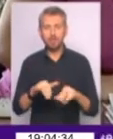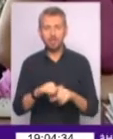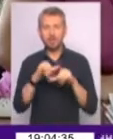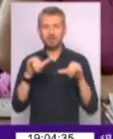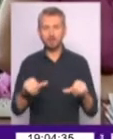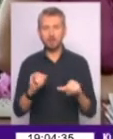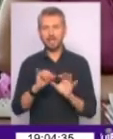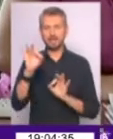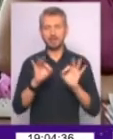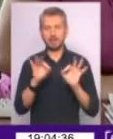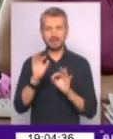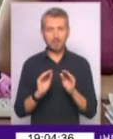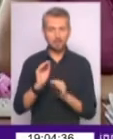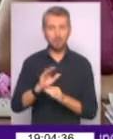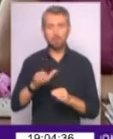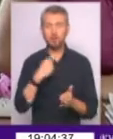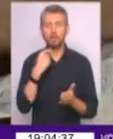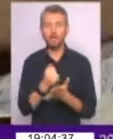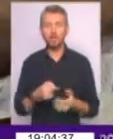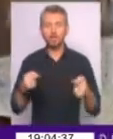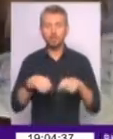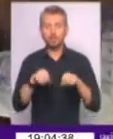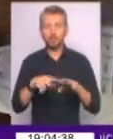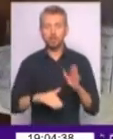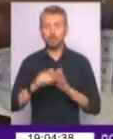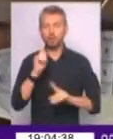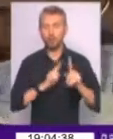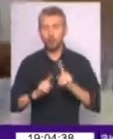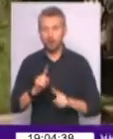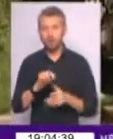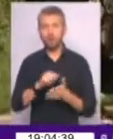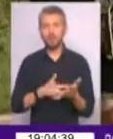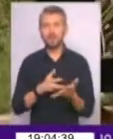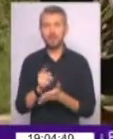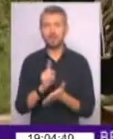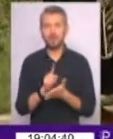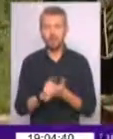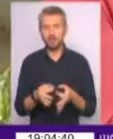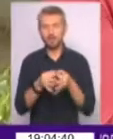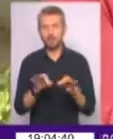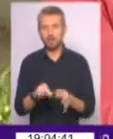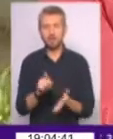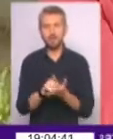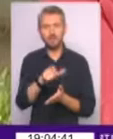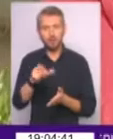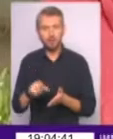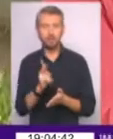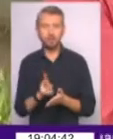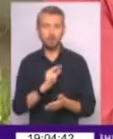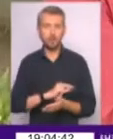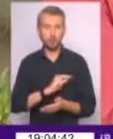та індексацію. Після ухвалення відповідних рішень Верховною Радою від сплати податків звільнять пенсіонерів, які